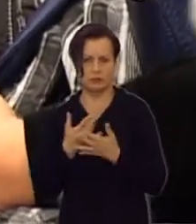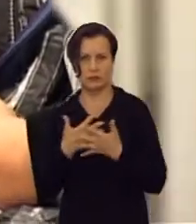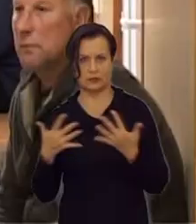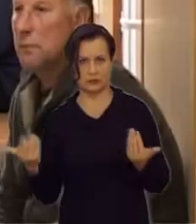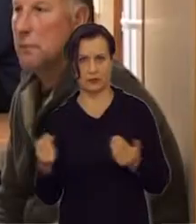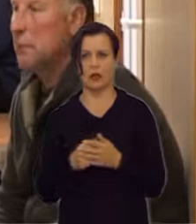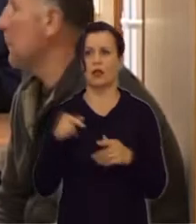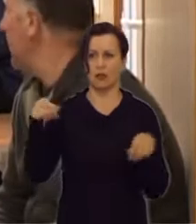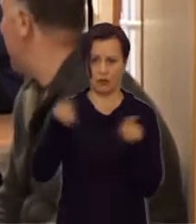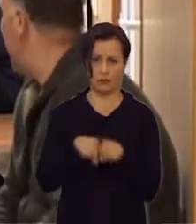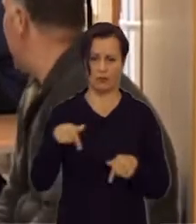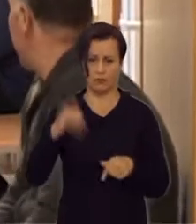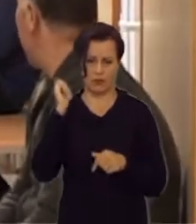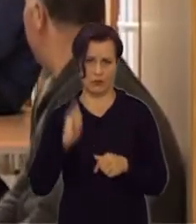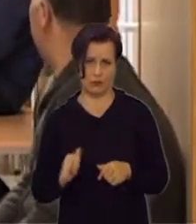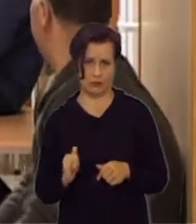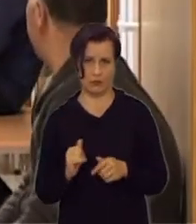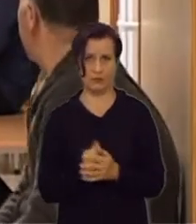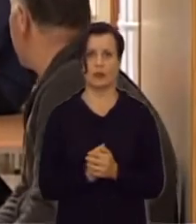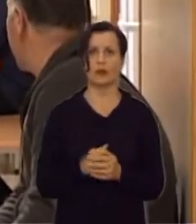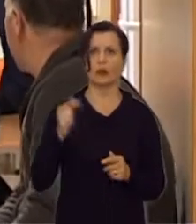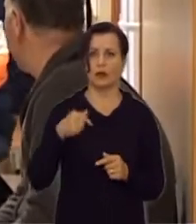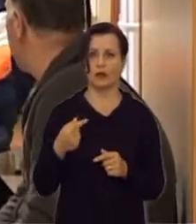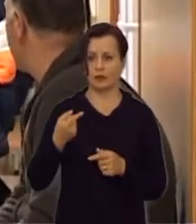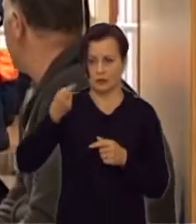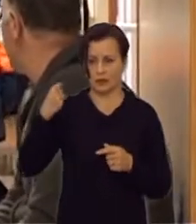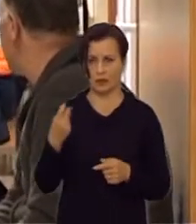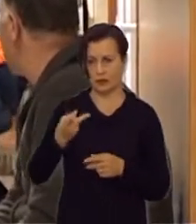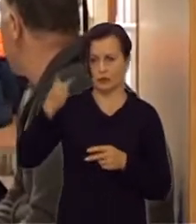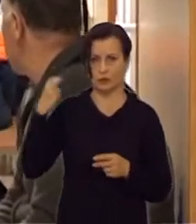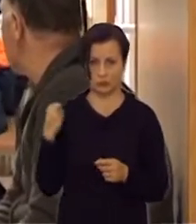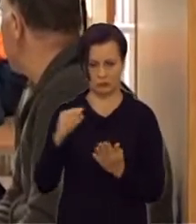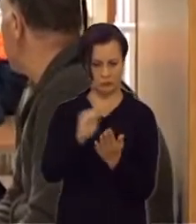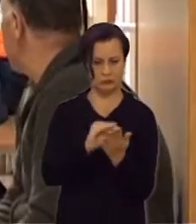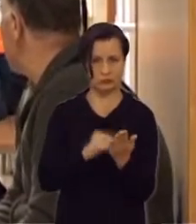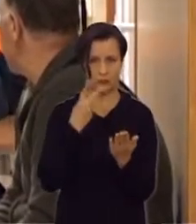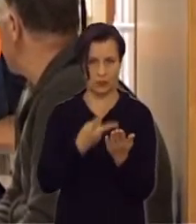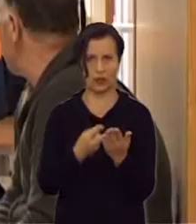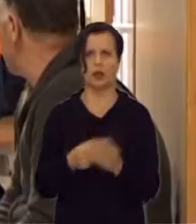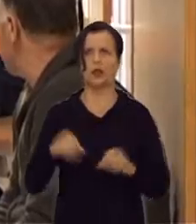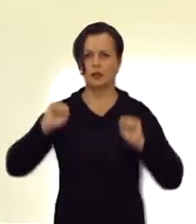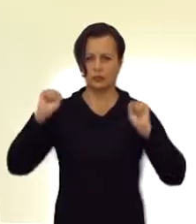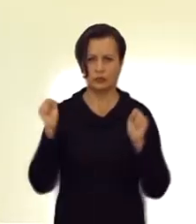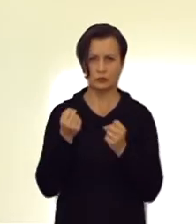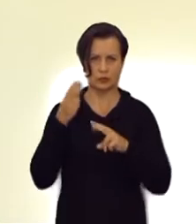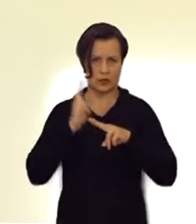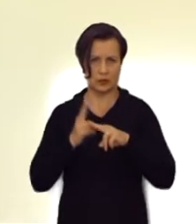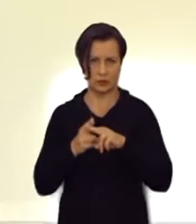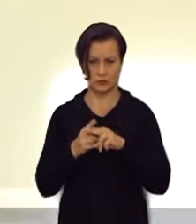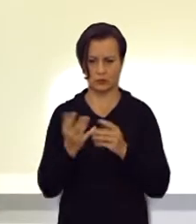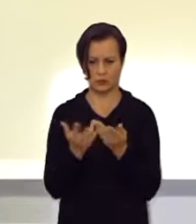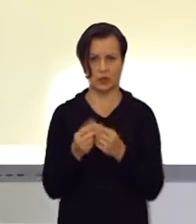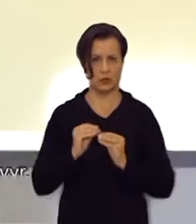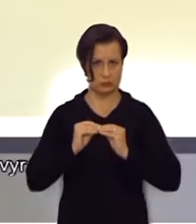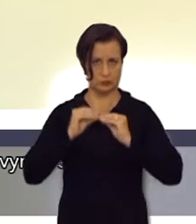infekcijomis. Neišimtis ir šis ruduo. Lyginant užpraeitos ir praeitos savaitės duomenis, matome, kad sergančių peršalimo ligomis